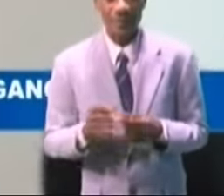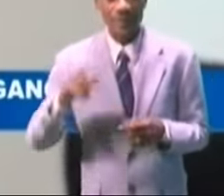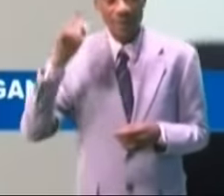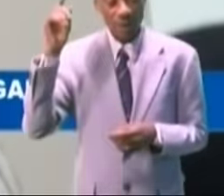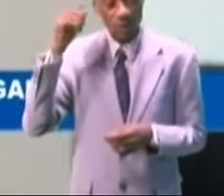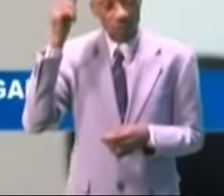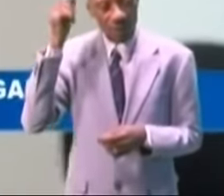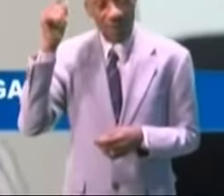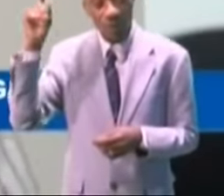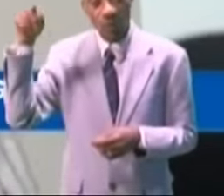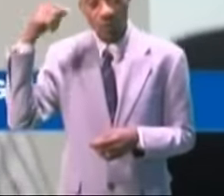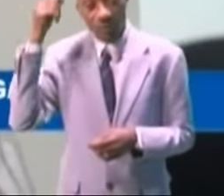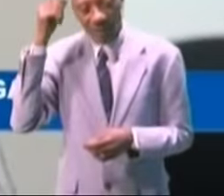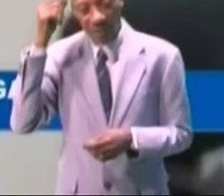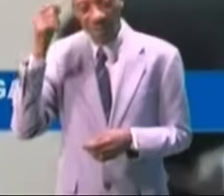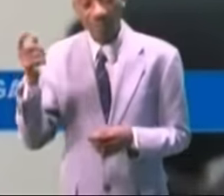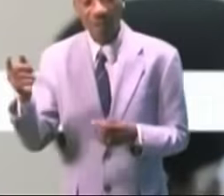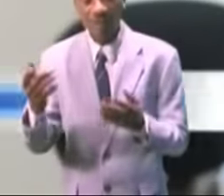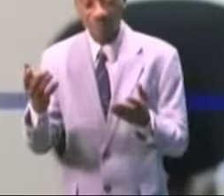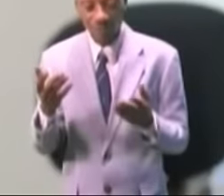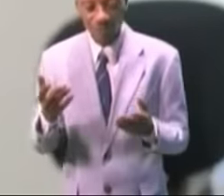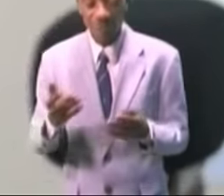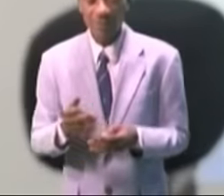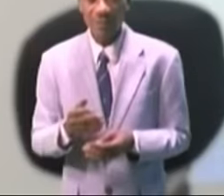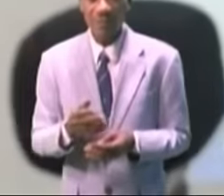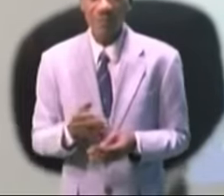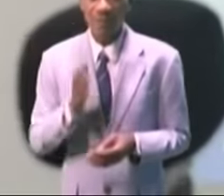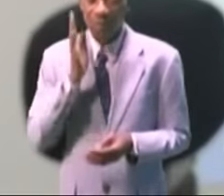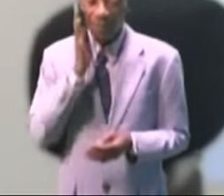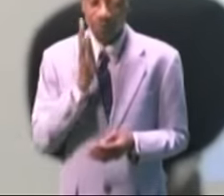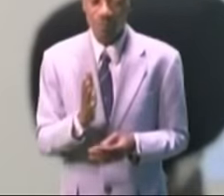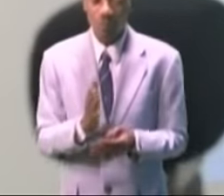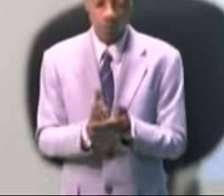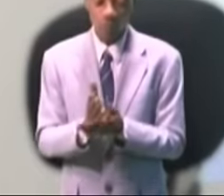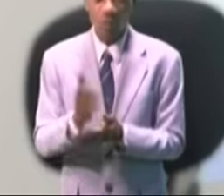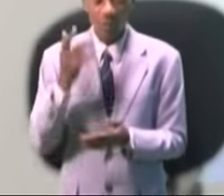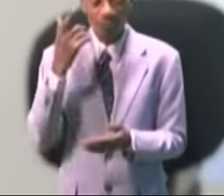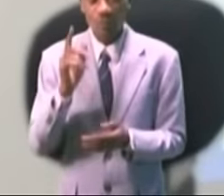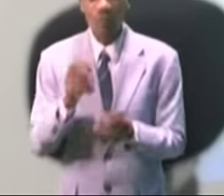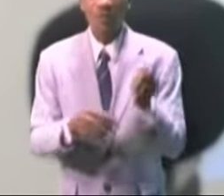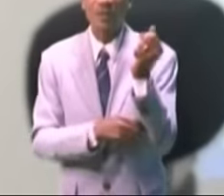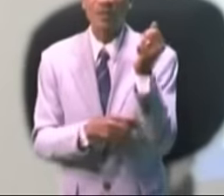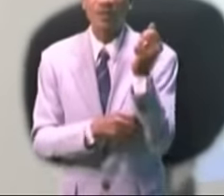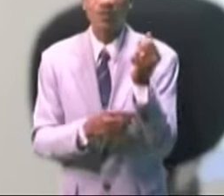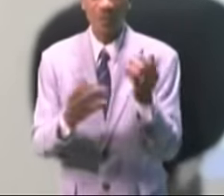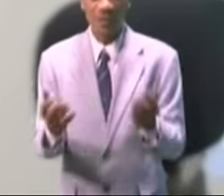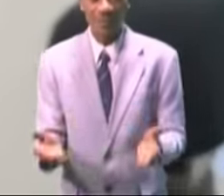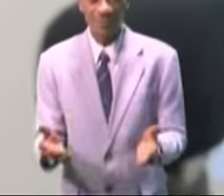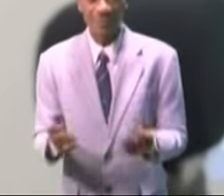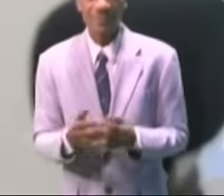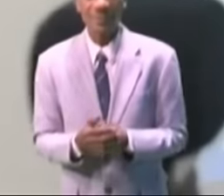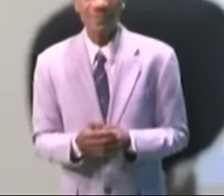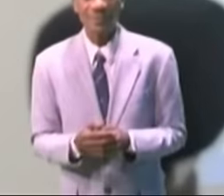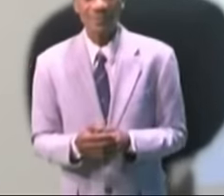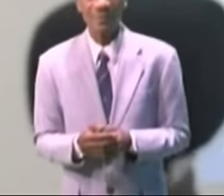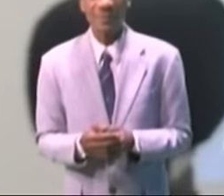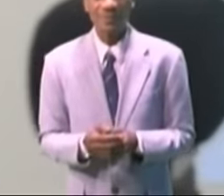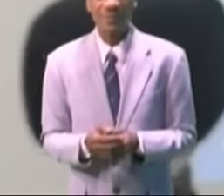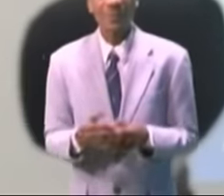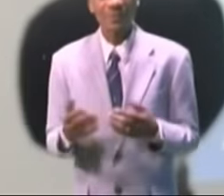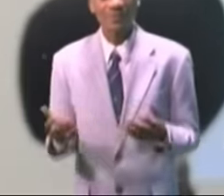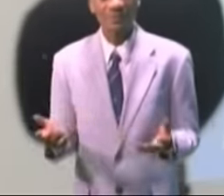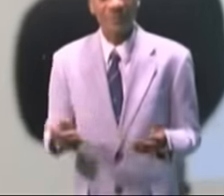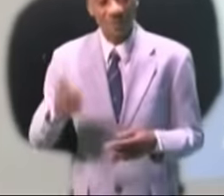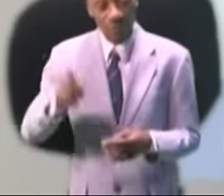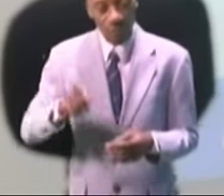loin du lieu où se trouvent les gens. Donc il y a des mesures préventives qu'il ne faut pas négliger pour de façon qu'on arrive à une fin